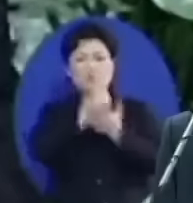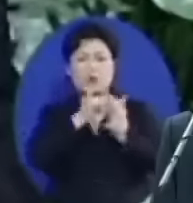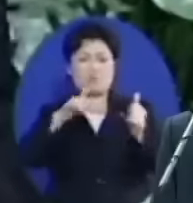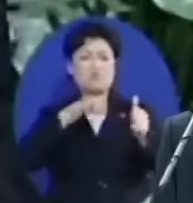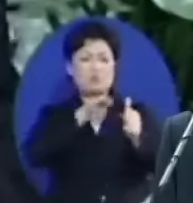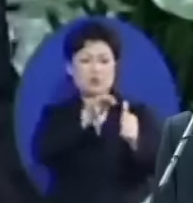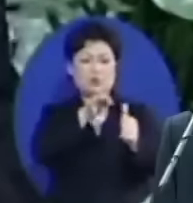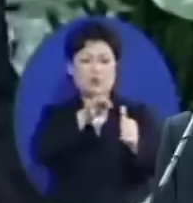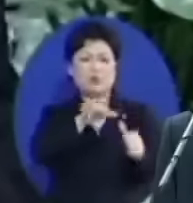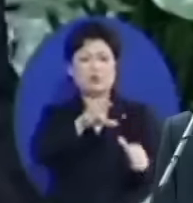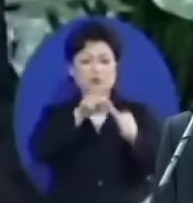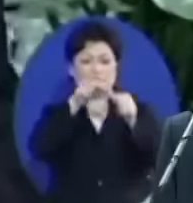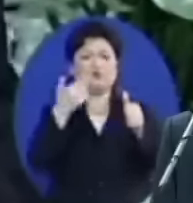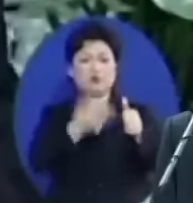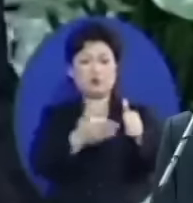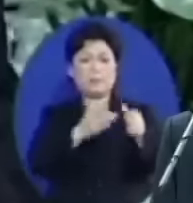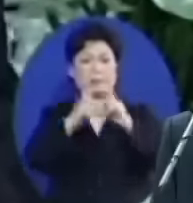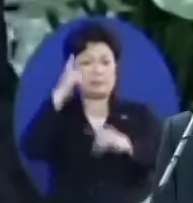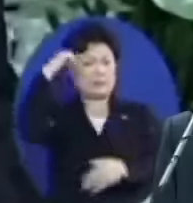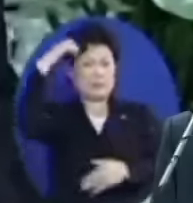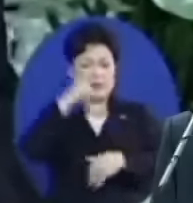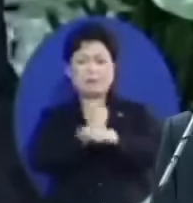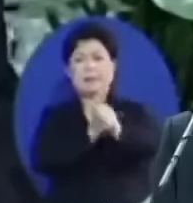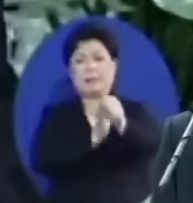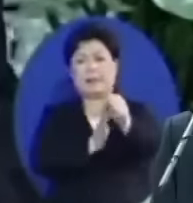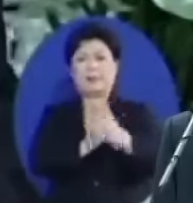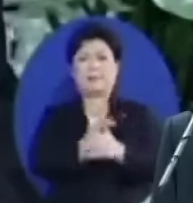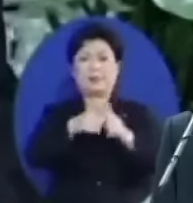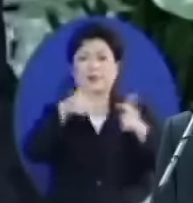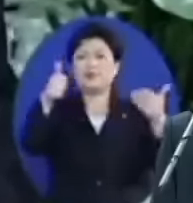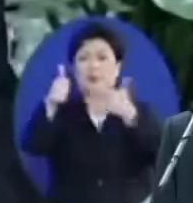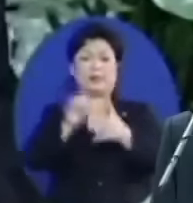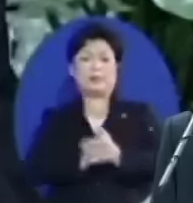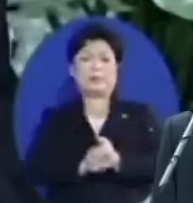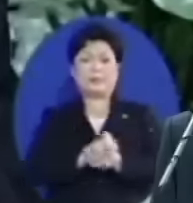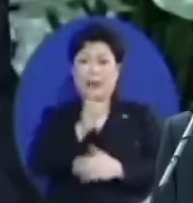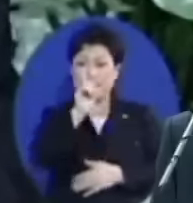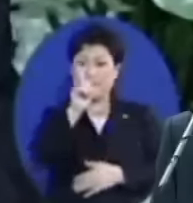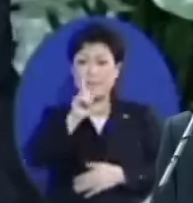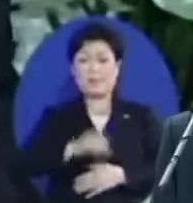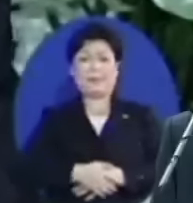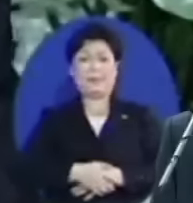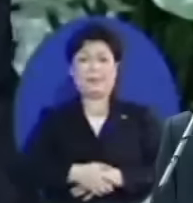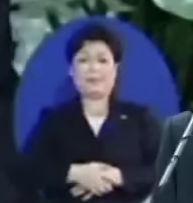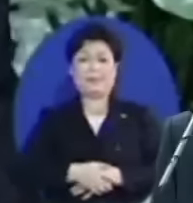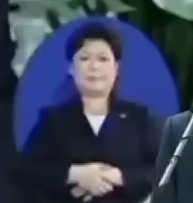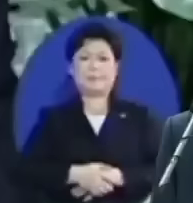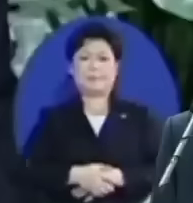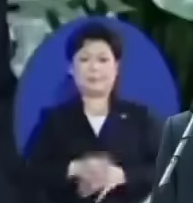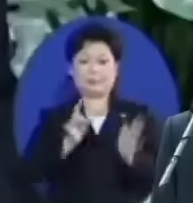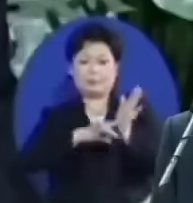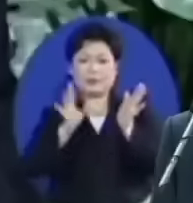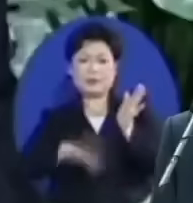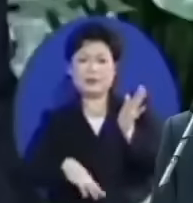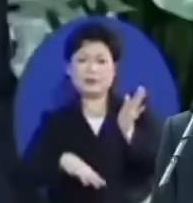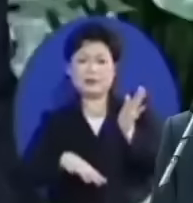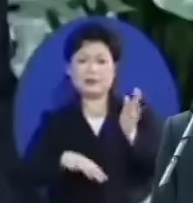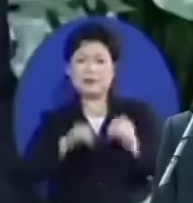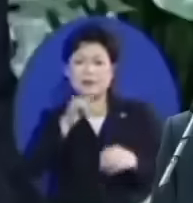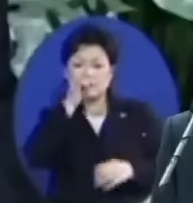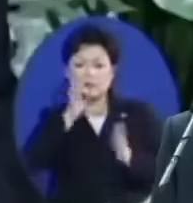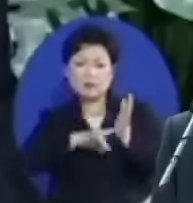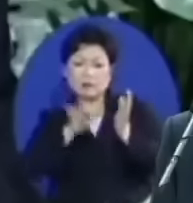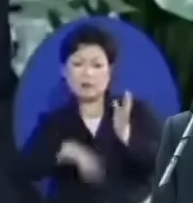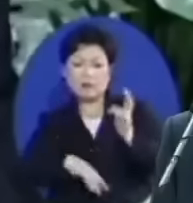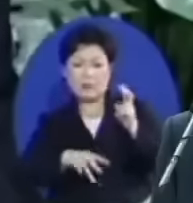왔다고 말씀하신 것을 기억해야 될 것입니다. 예수님께서 한 번은 세관을 지나가는데 세리 마태가 앉아있는